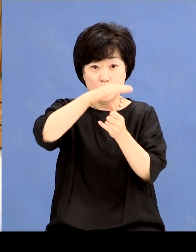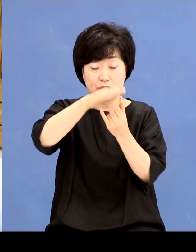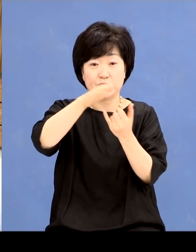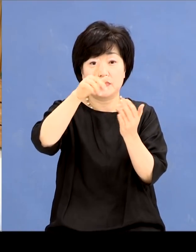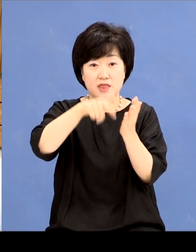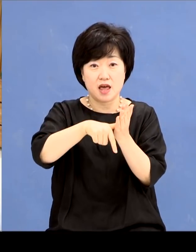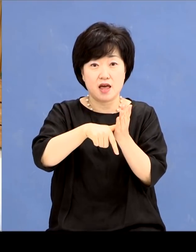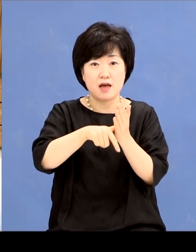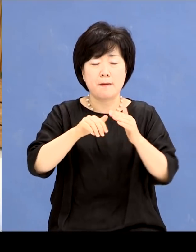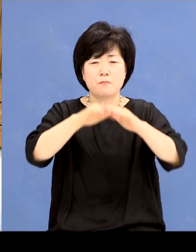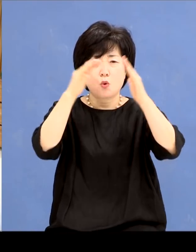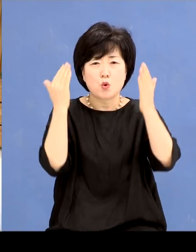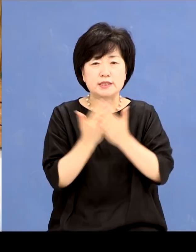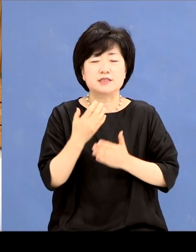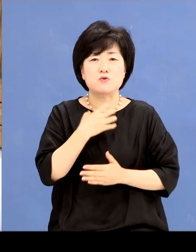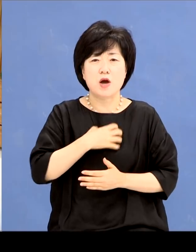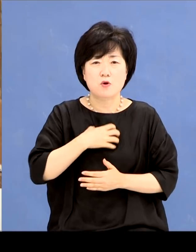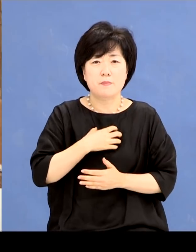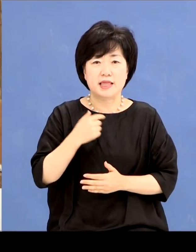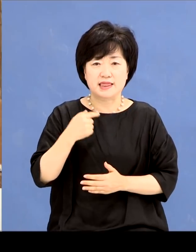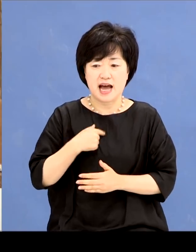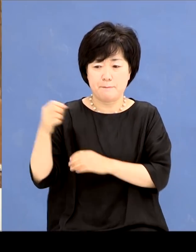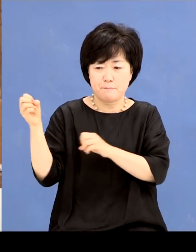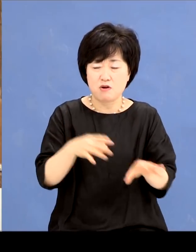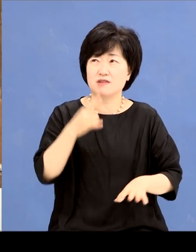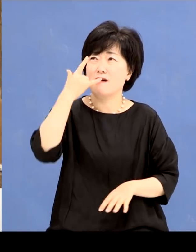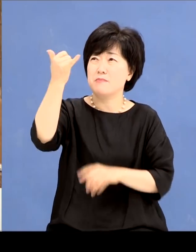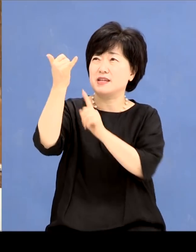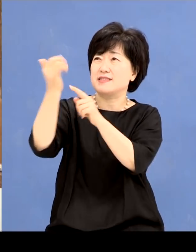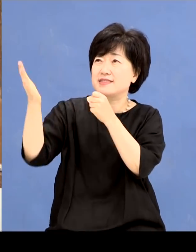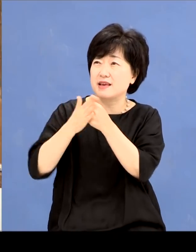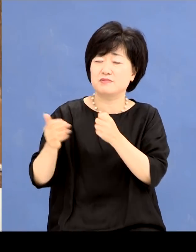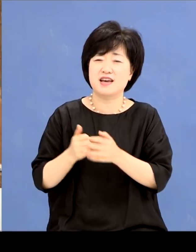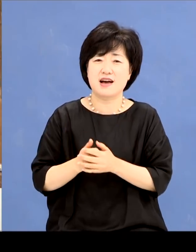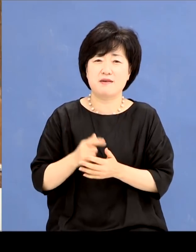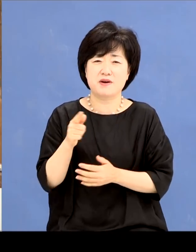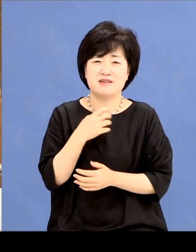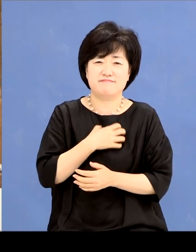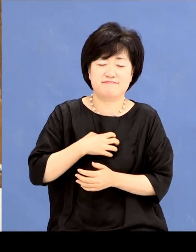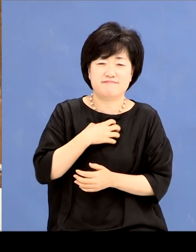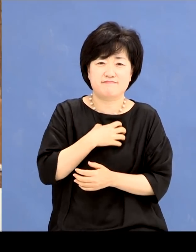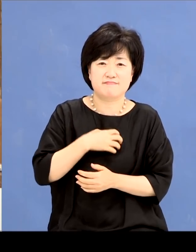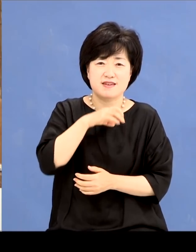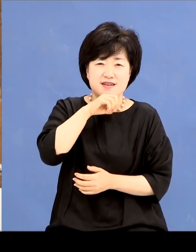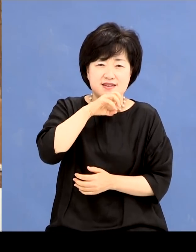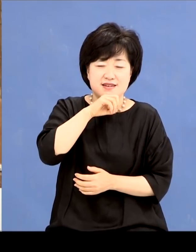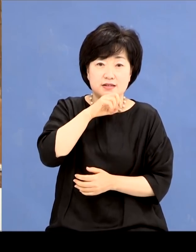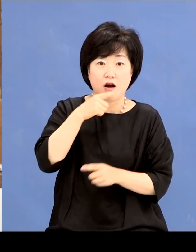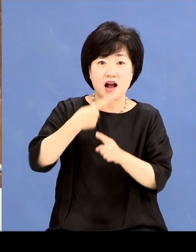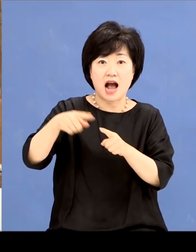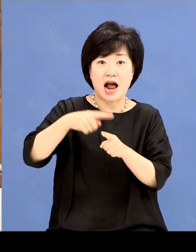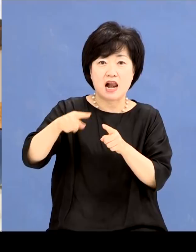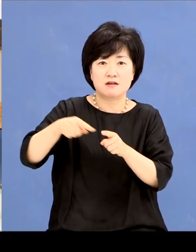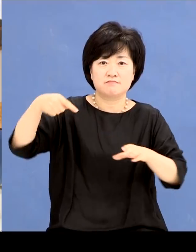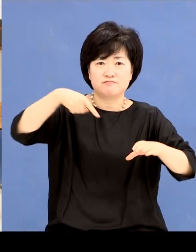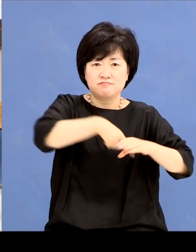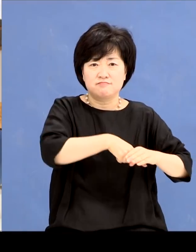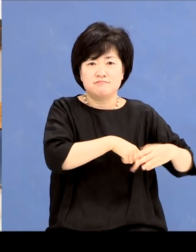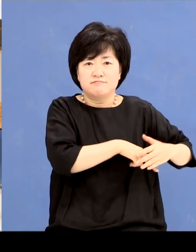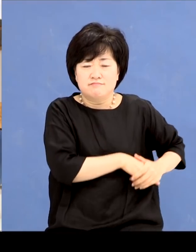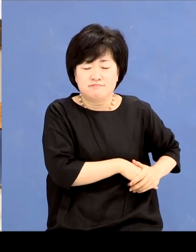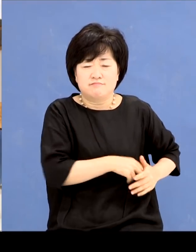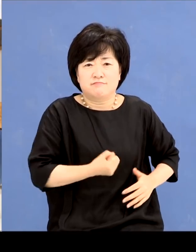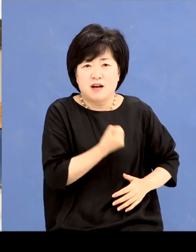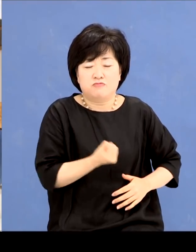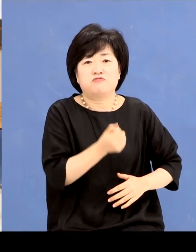청소년 시절에 네. 그 모든 괴로움이 나를 버린 부모 탓이라고 생각을 하시면서 흉기까지 지니고